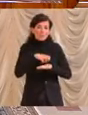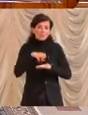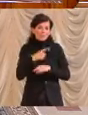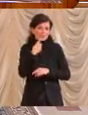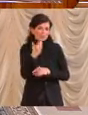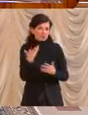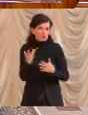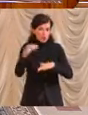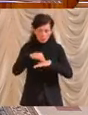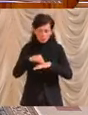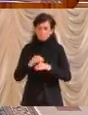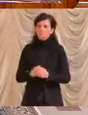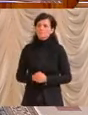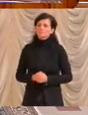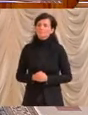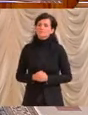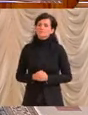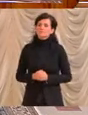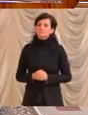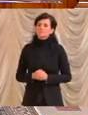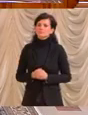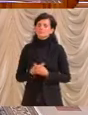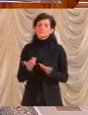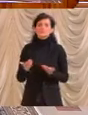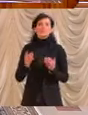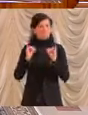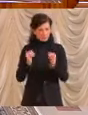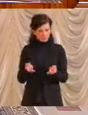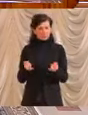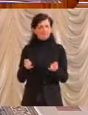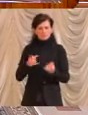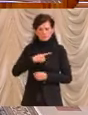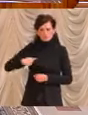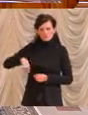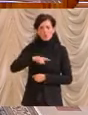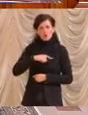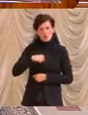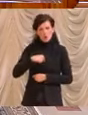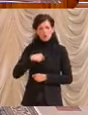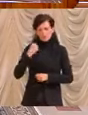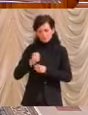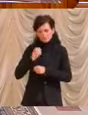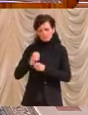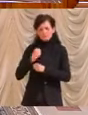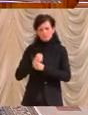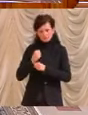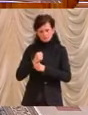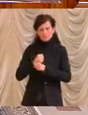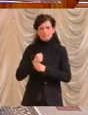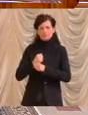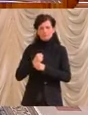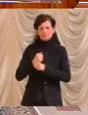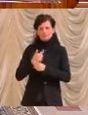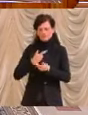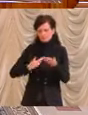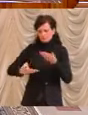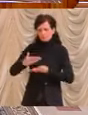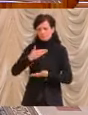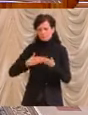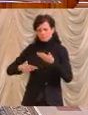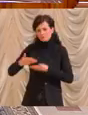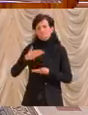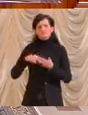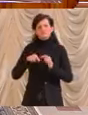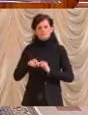Sì, noi stiamo lavorando innanzitutto ovviamente per rendere fruibile prima